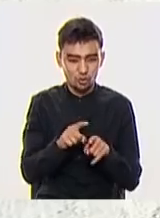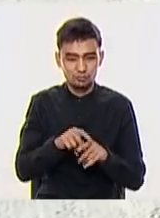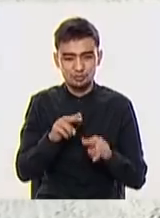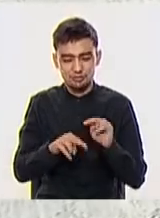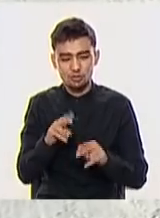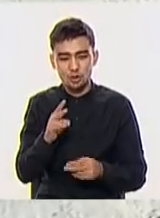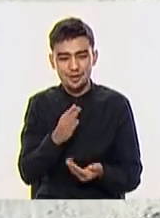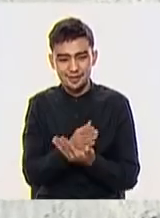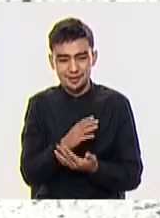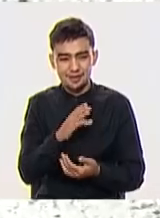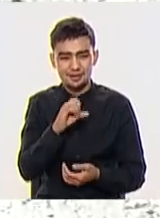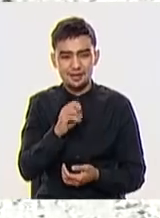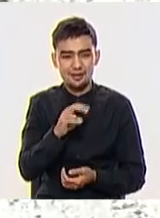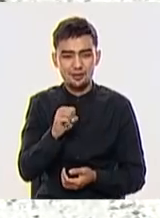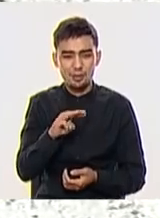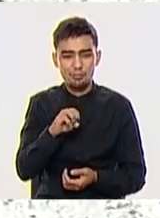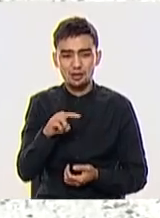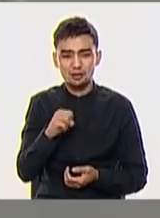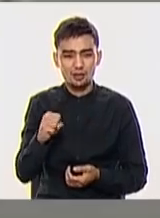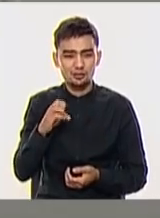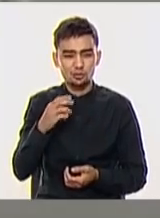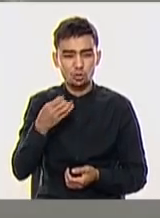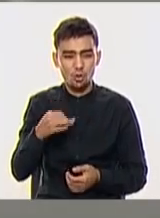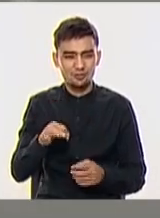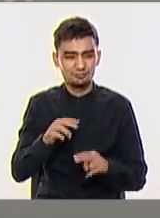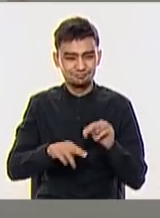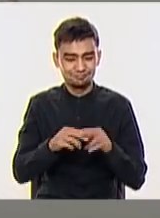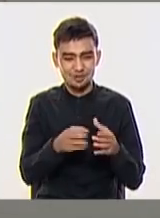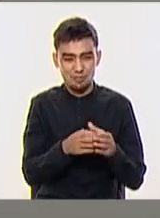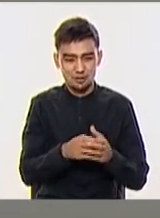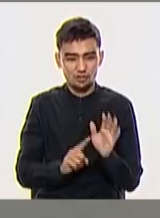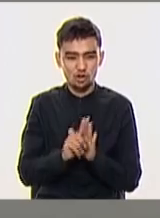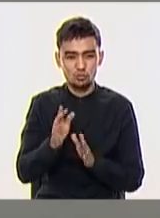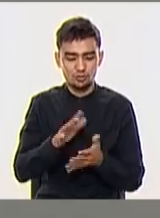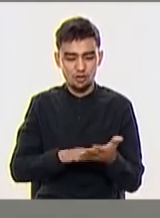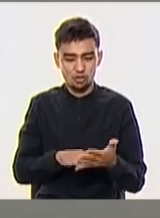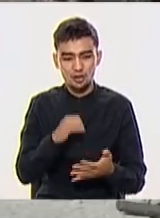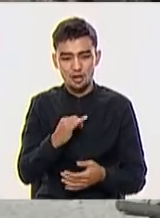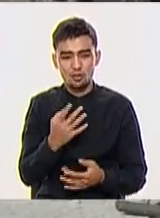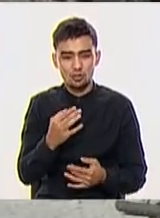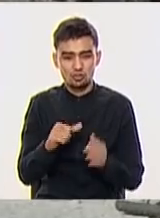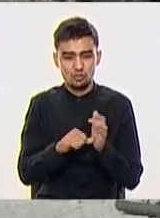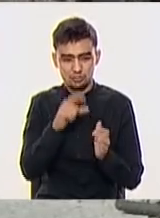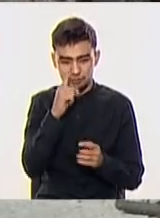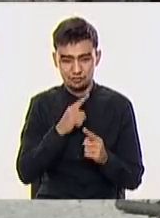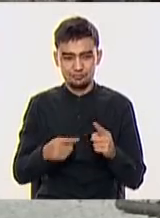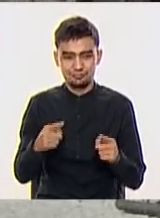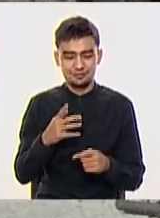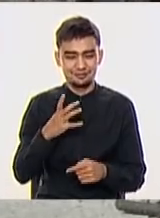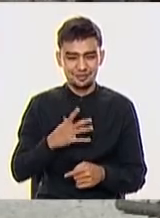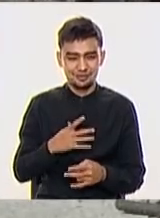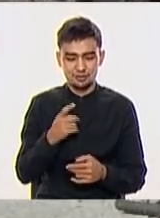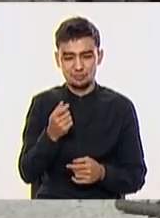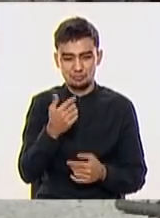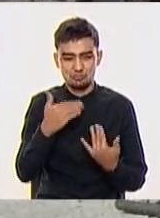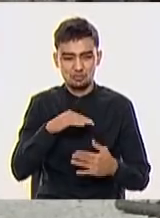құрылтайшылығы бар Синемидастрой кәсіпорны жалғастырады. Кептестен әбден қажыған халық енді тағы 6 ай уақыт шыдаса жеткілікті